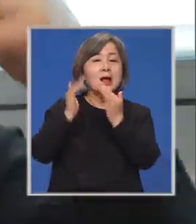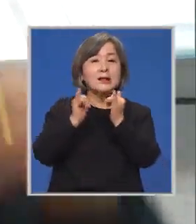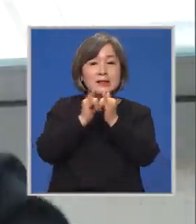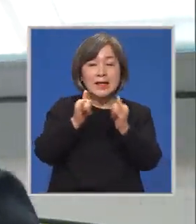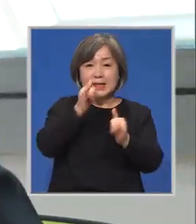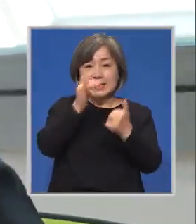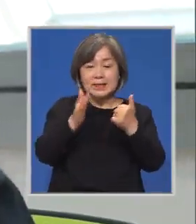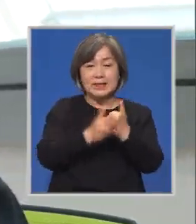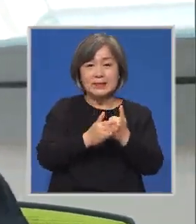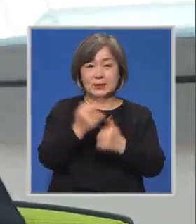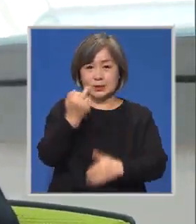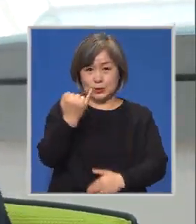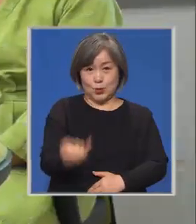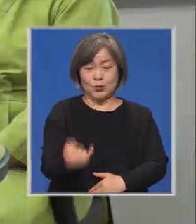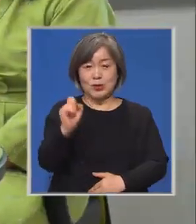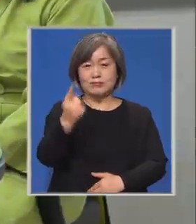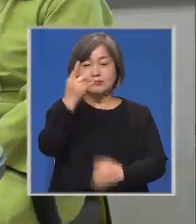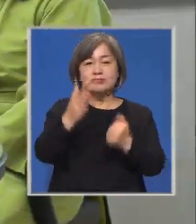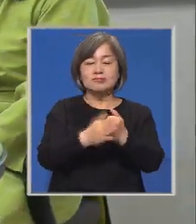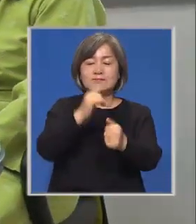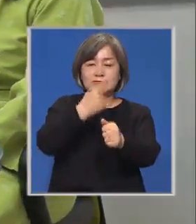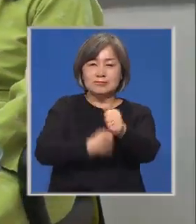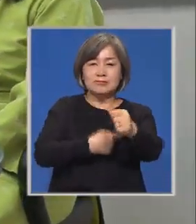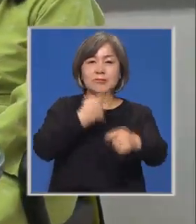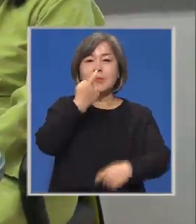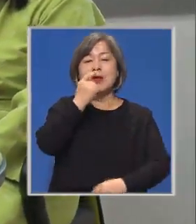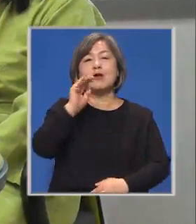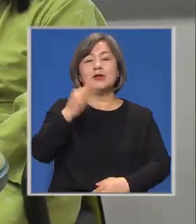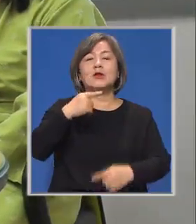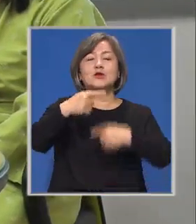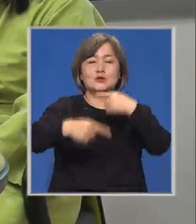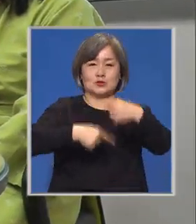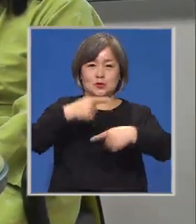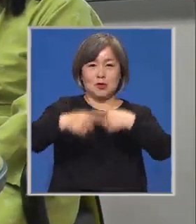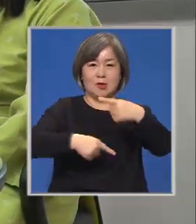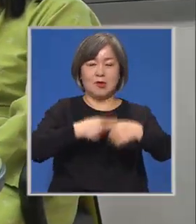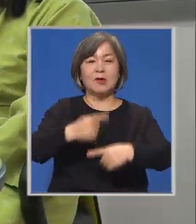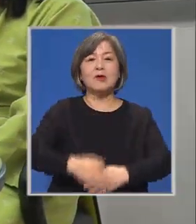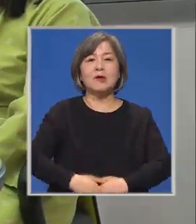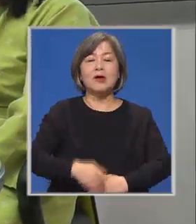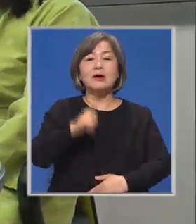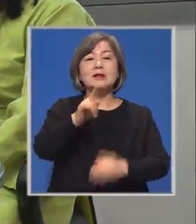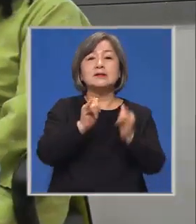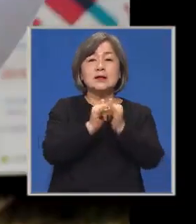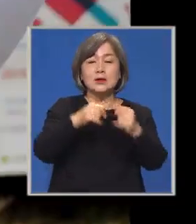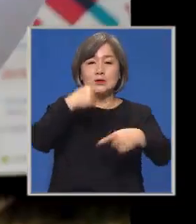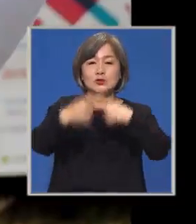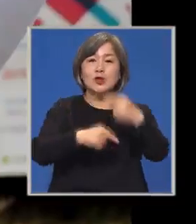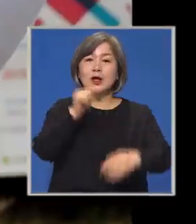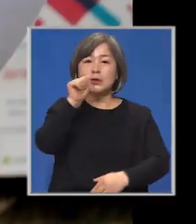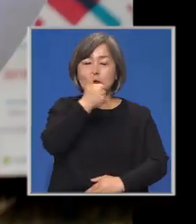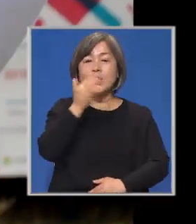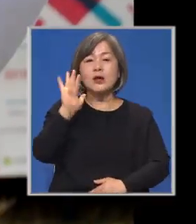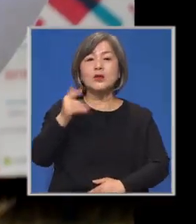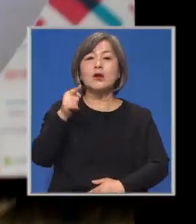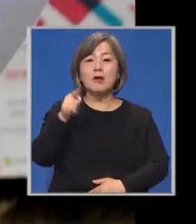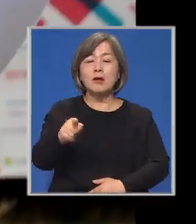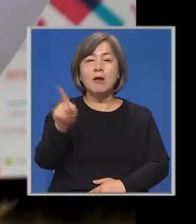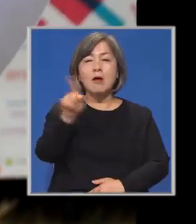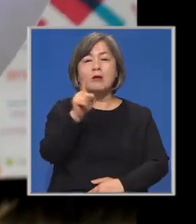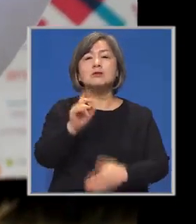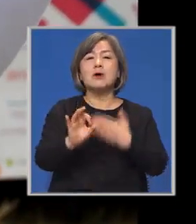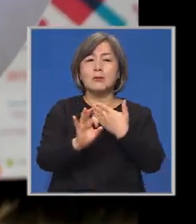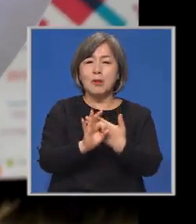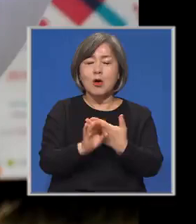청각 장애가 있는 동생의 영향으로 자연스럽게 배우게 된 수어. 그가 수어 통역사가 된